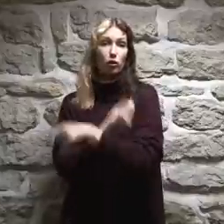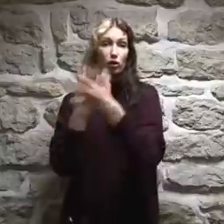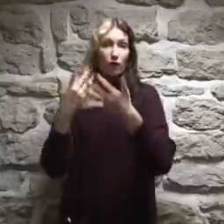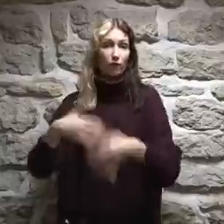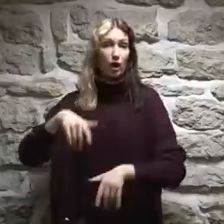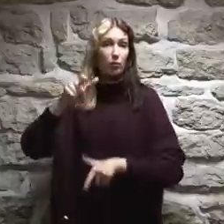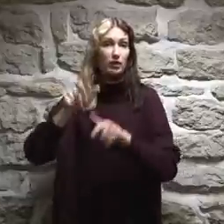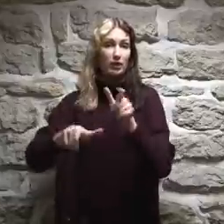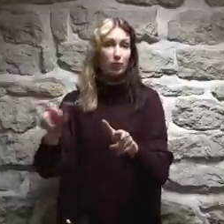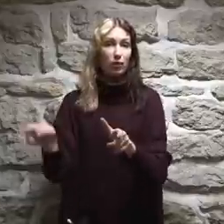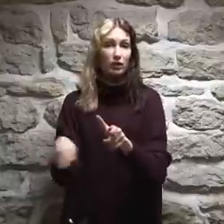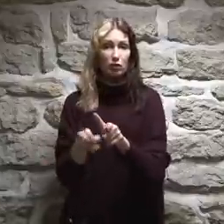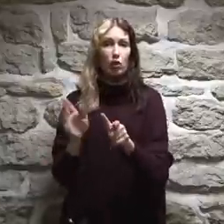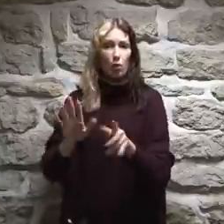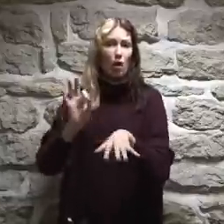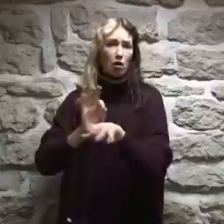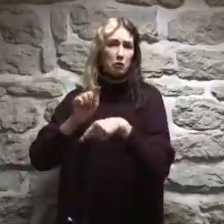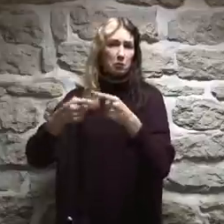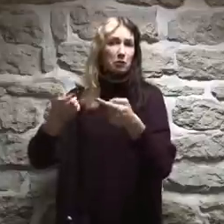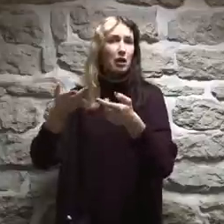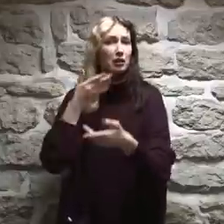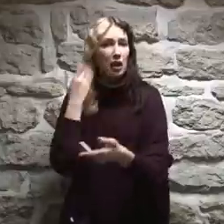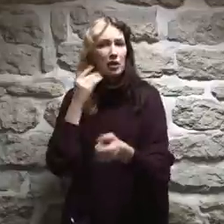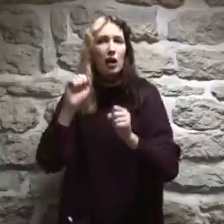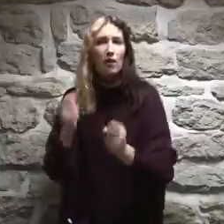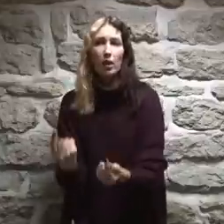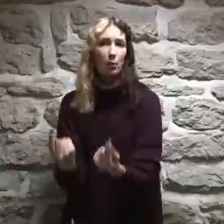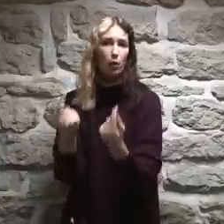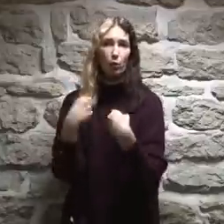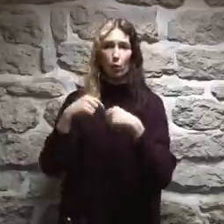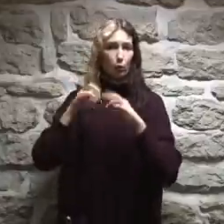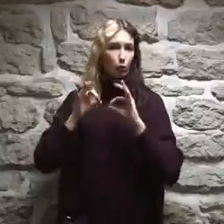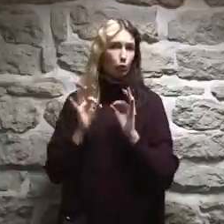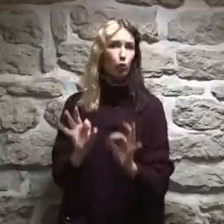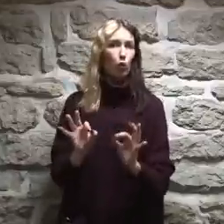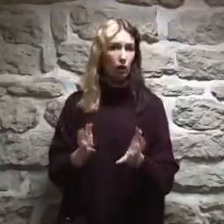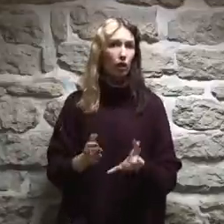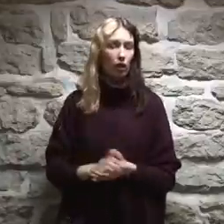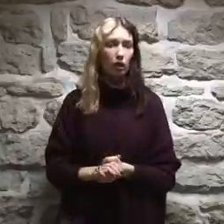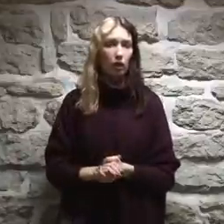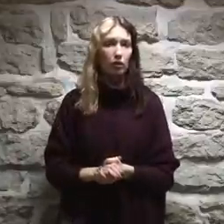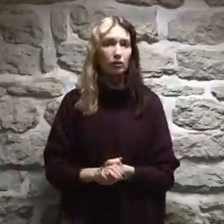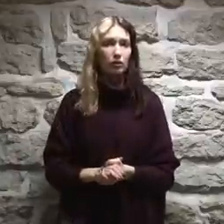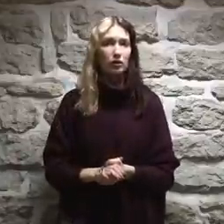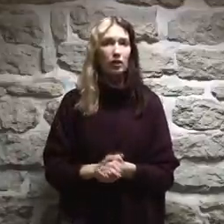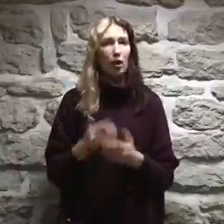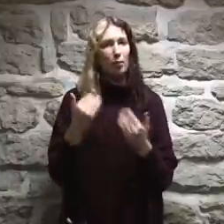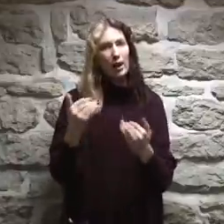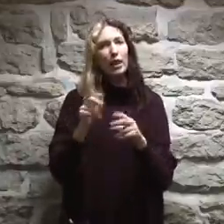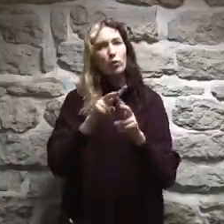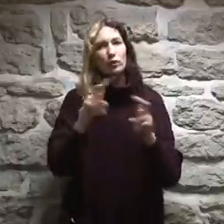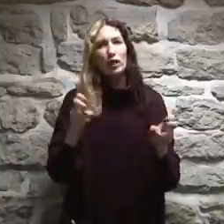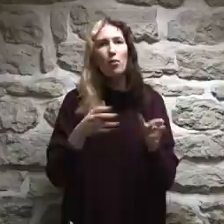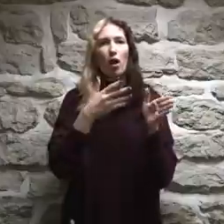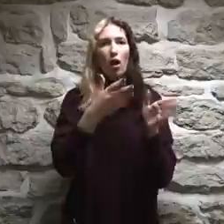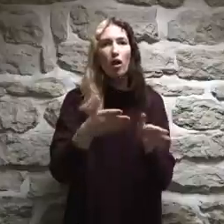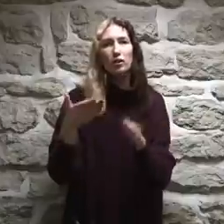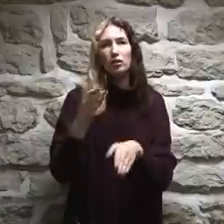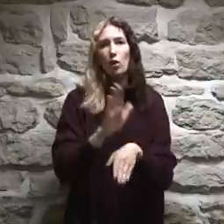vaktsineeritud inimesed põevad kergemalt või ei nakata üldse. Me räägime just haiglakoormusest, nii et